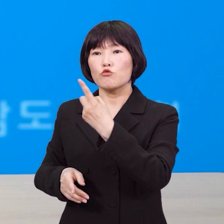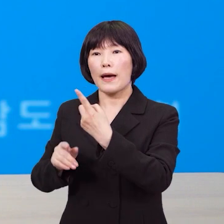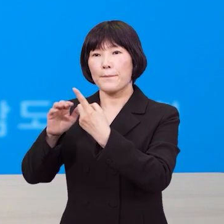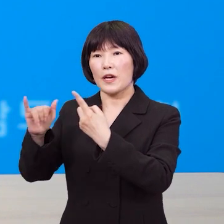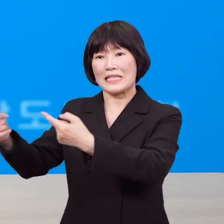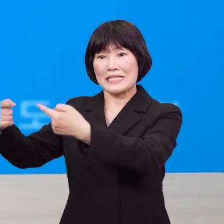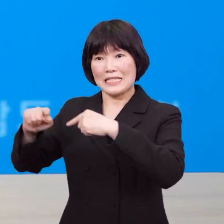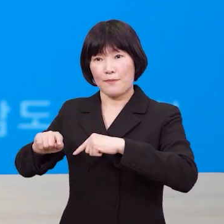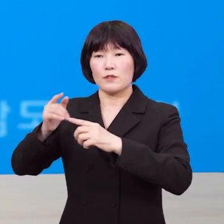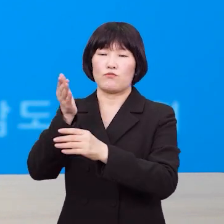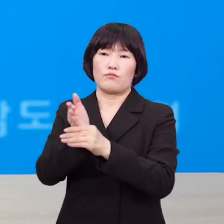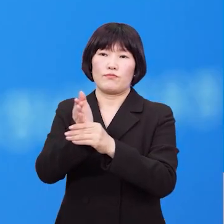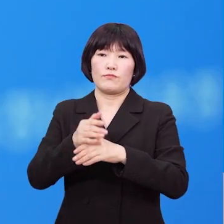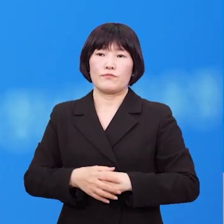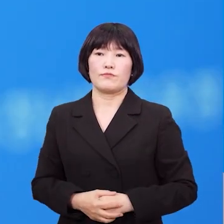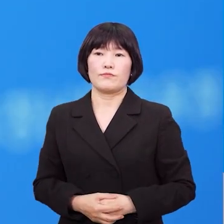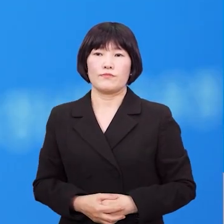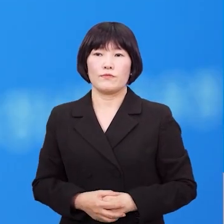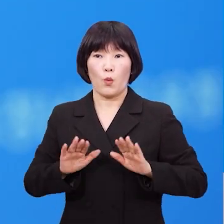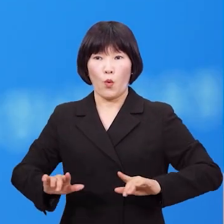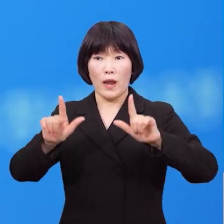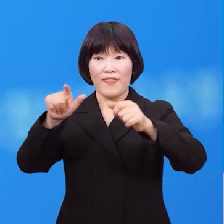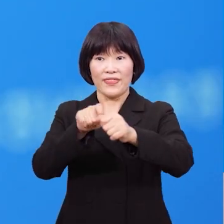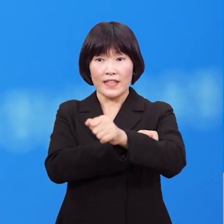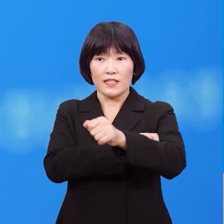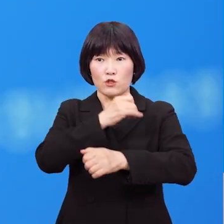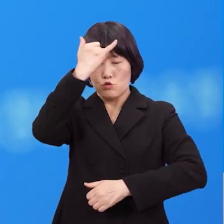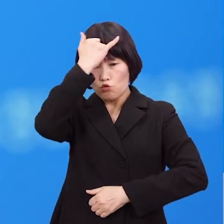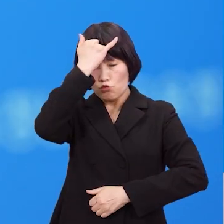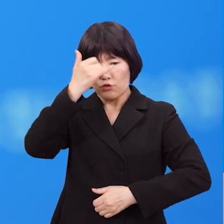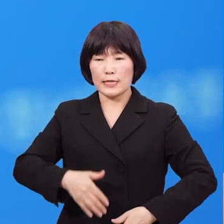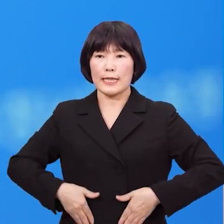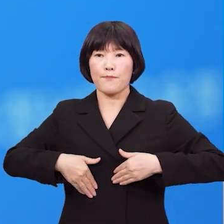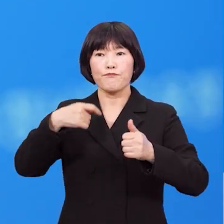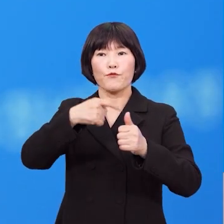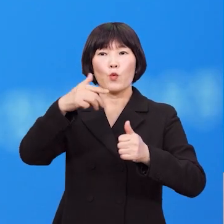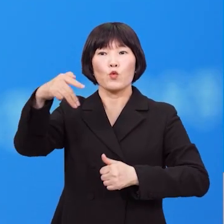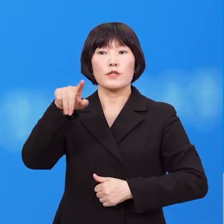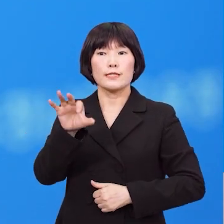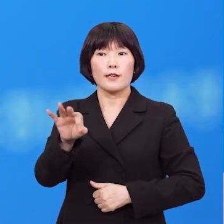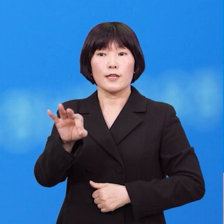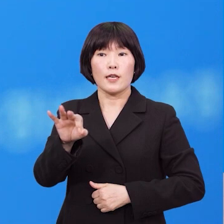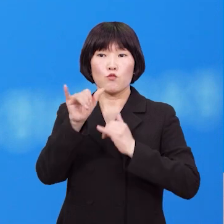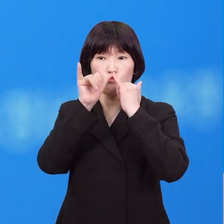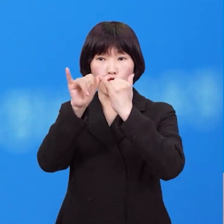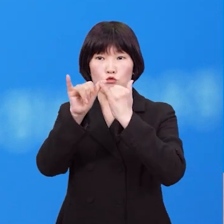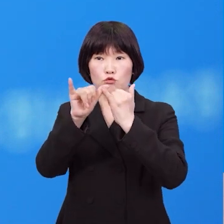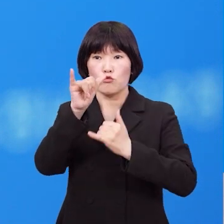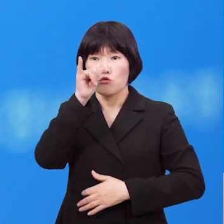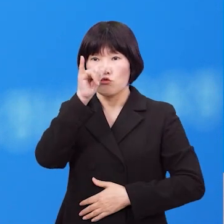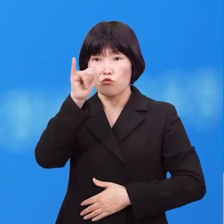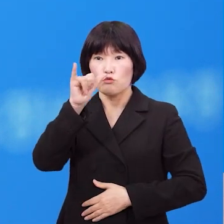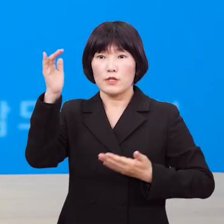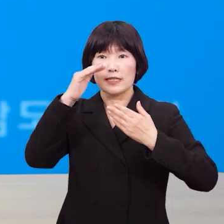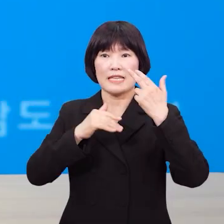지금 참가하고 있습니다. 올해는 특히 충남교육청이 우수훈련생